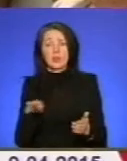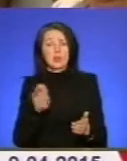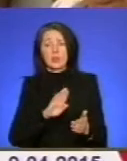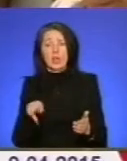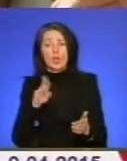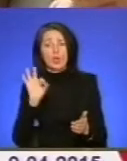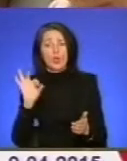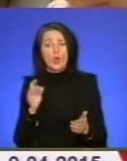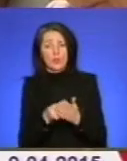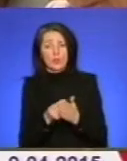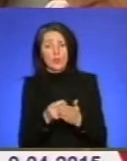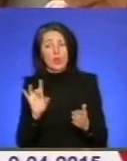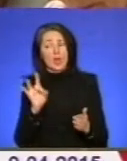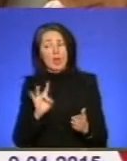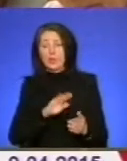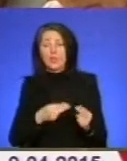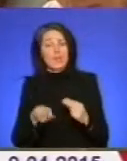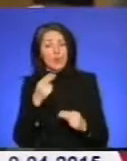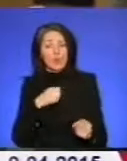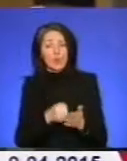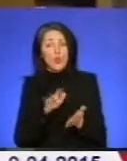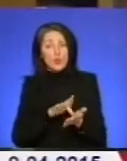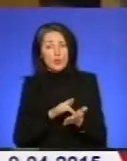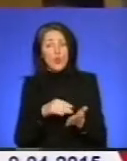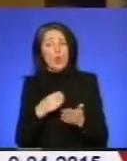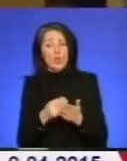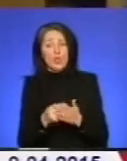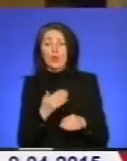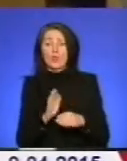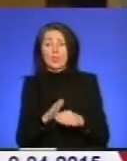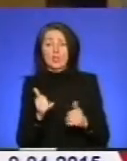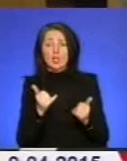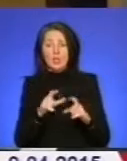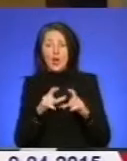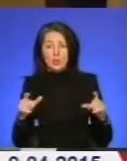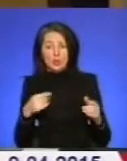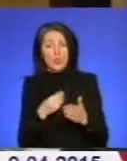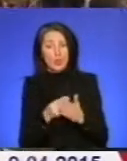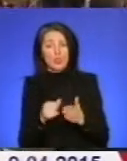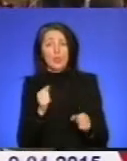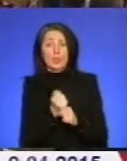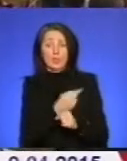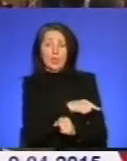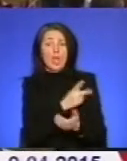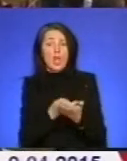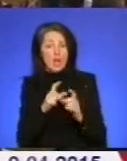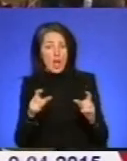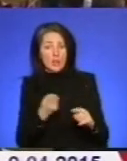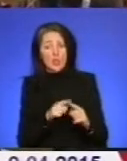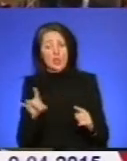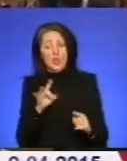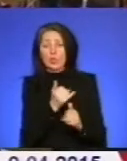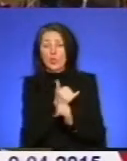те, що райони не віддають до міського бюджету виділених на установу коштів, працівники лікарні у тих же районах не можуть